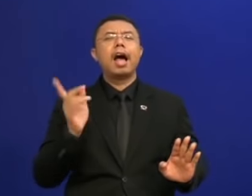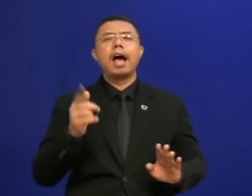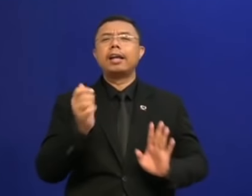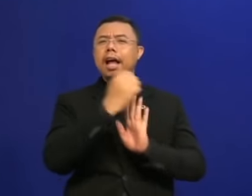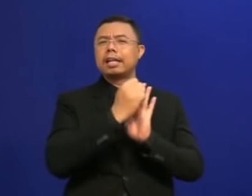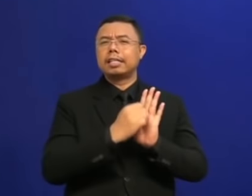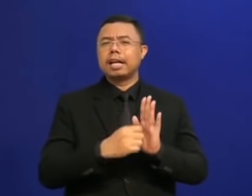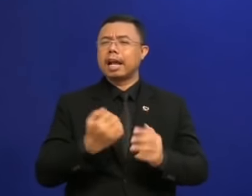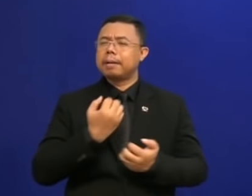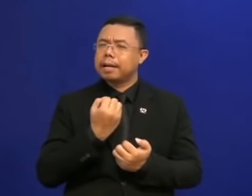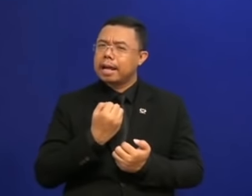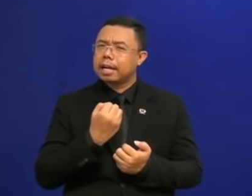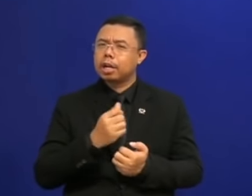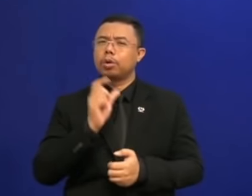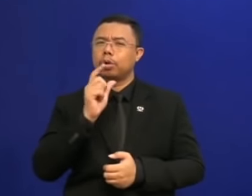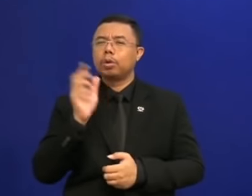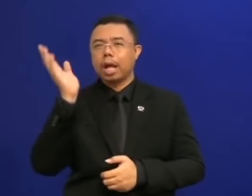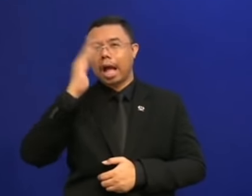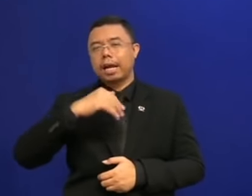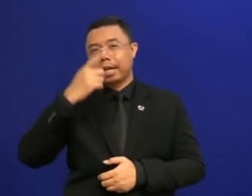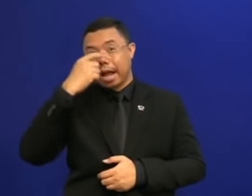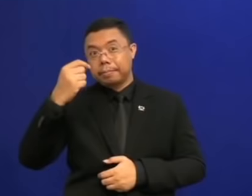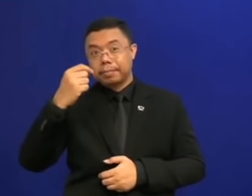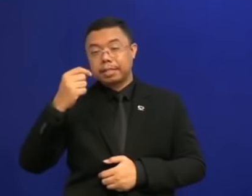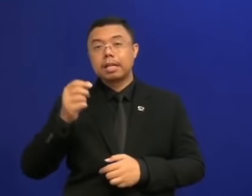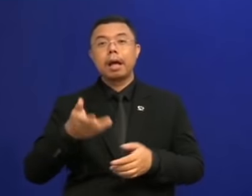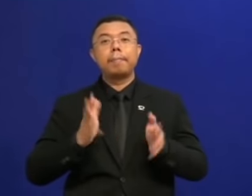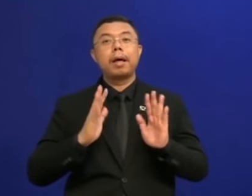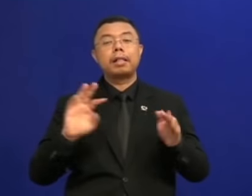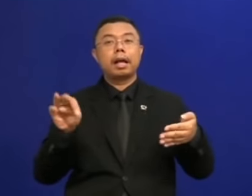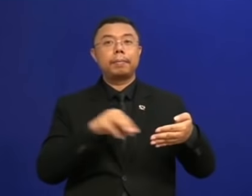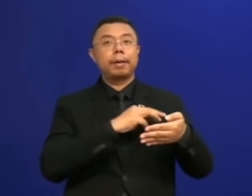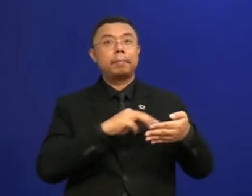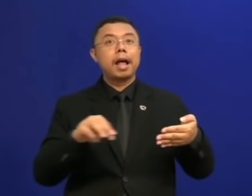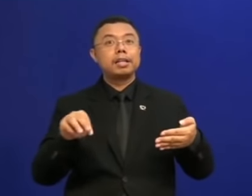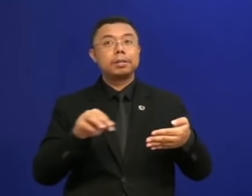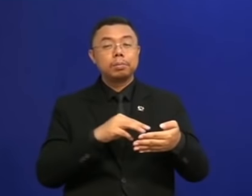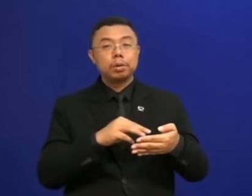Ada acara yang menarik untuk hari Kamis Batak Bermazmur.